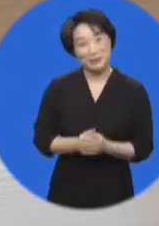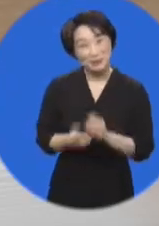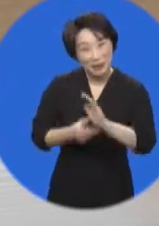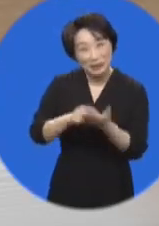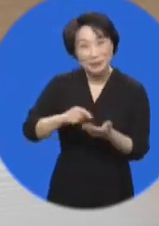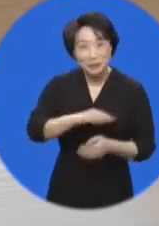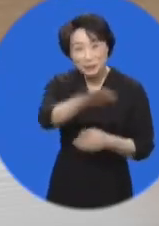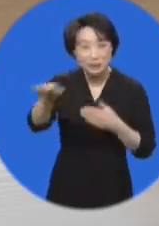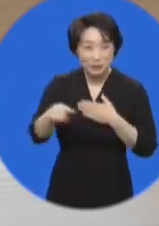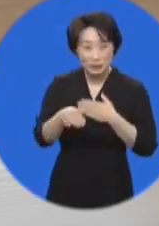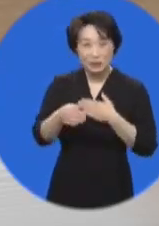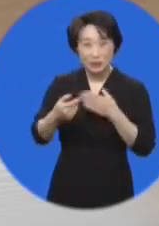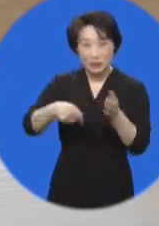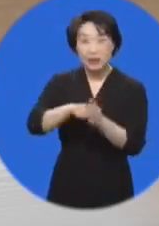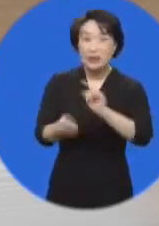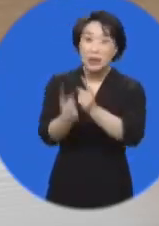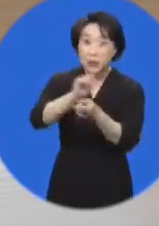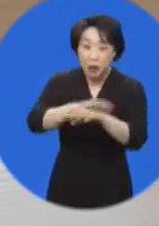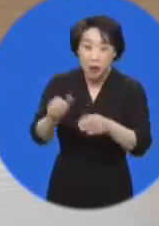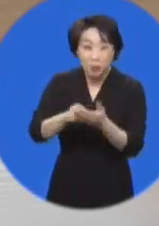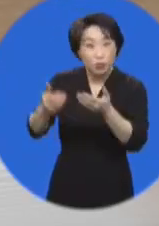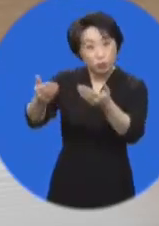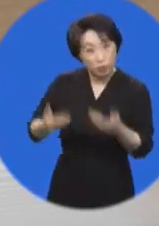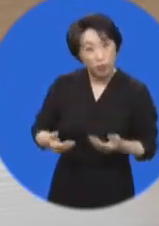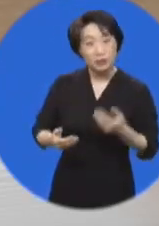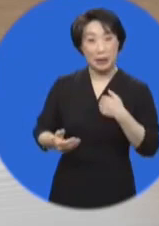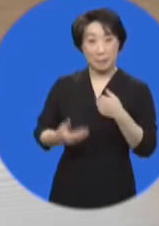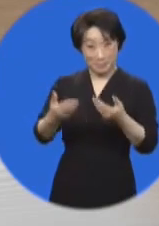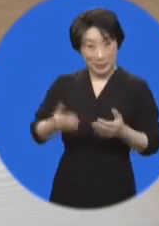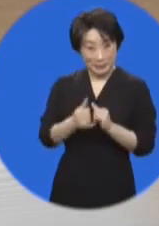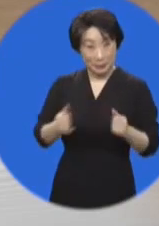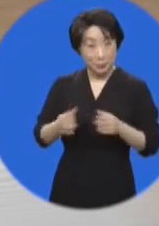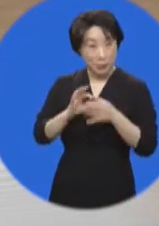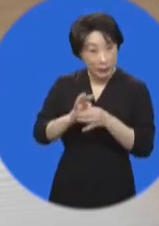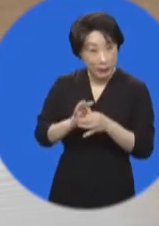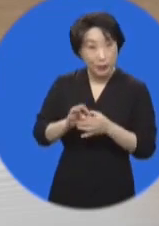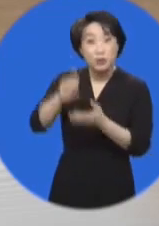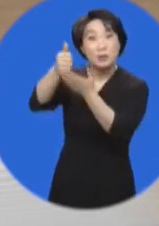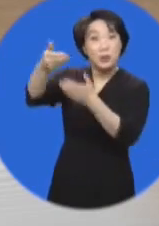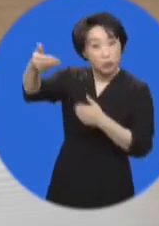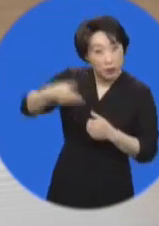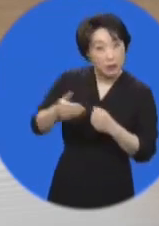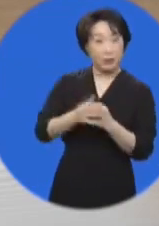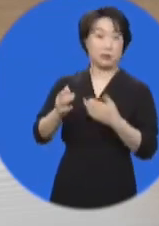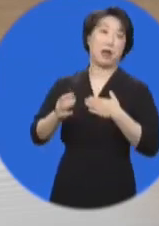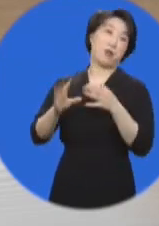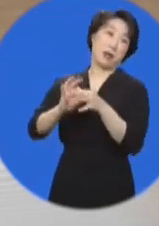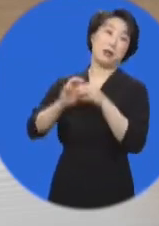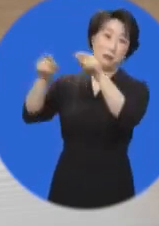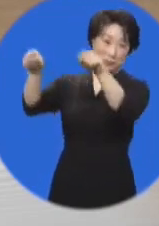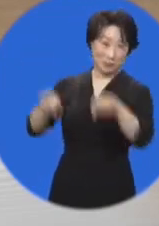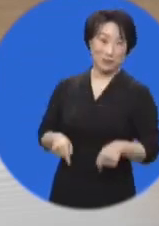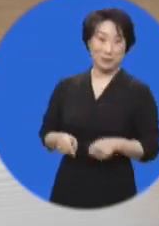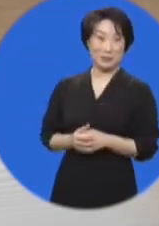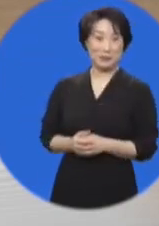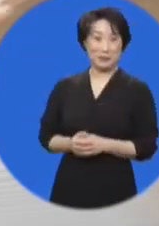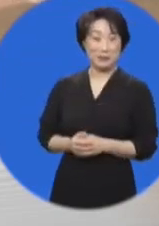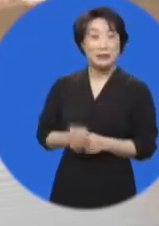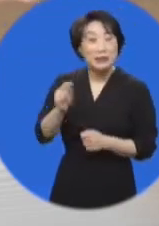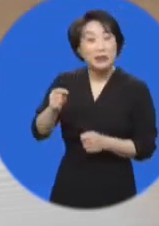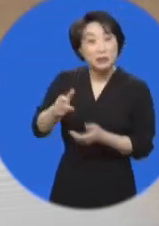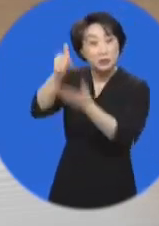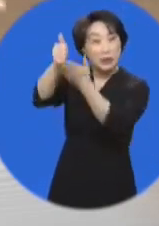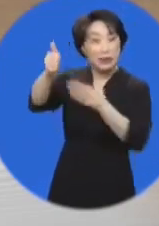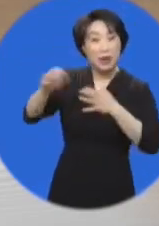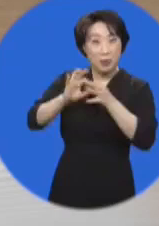이만큼 대속물로 주어서 나는 받은 자로 상관이 있고 주님은 주신 자로 상관이 있다 이 말이오 이